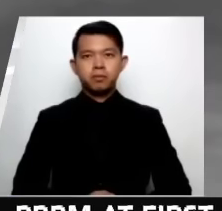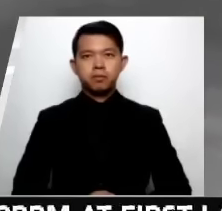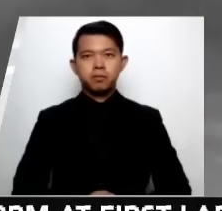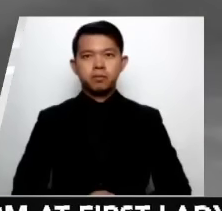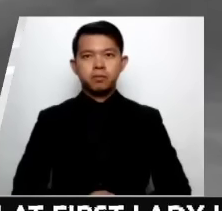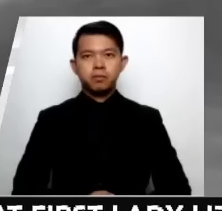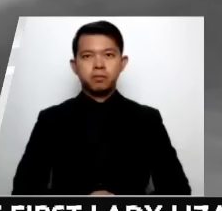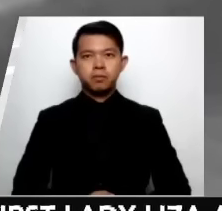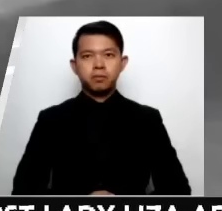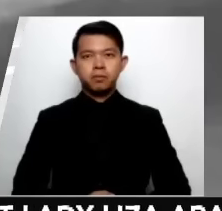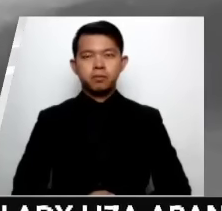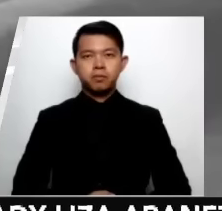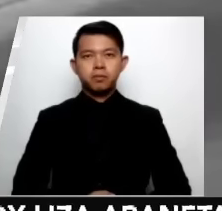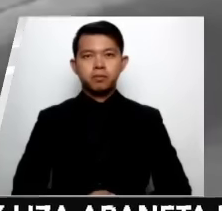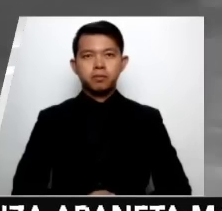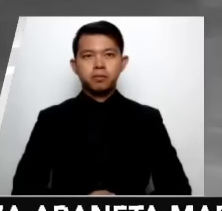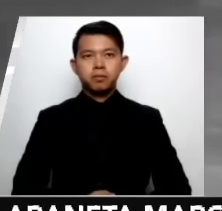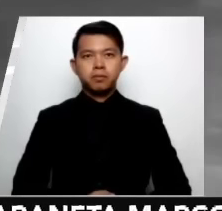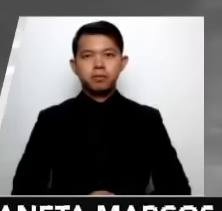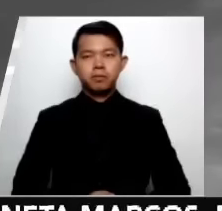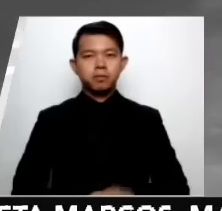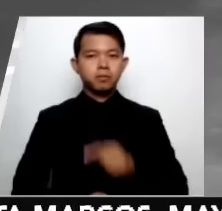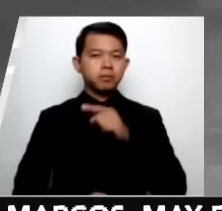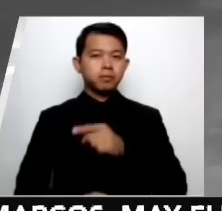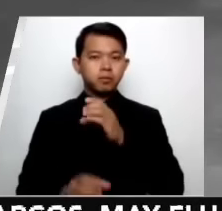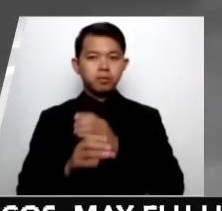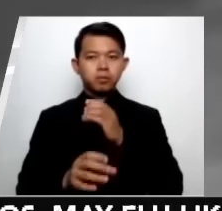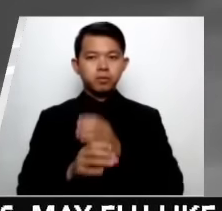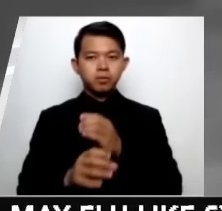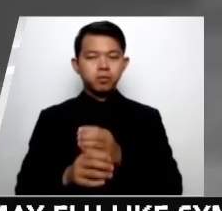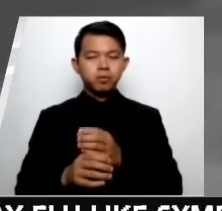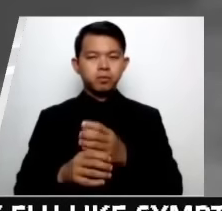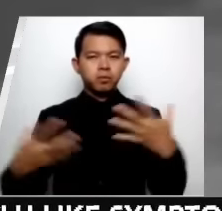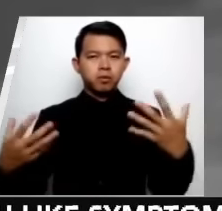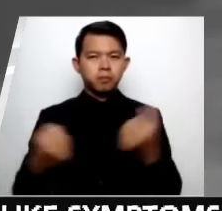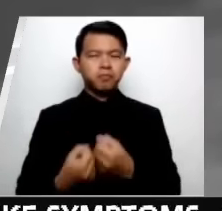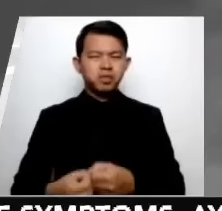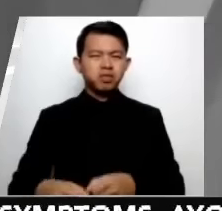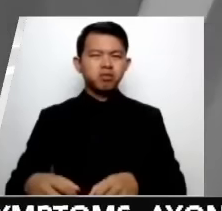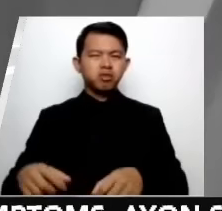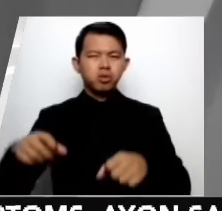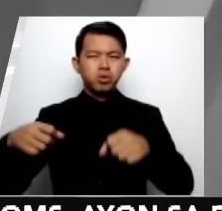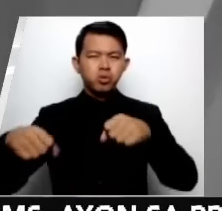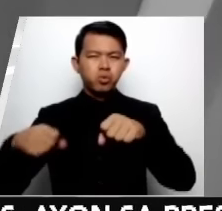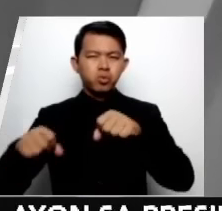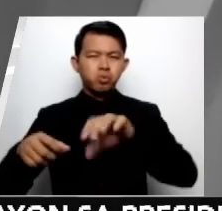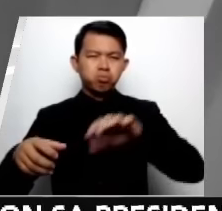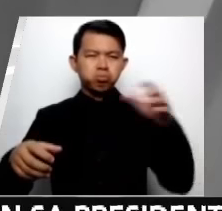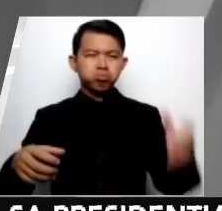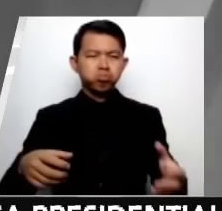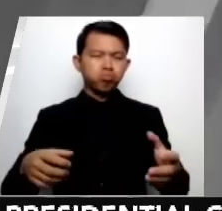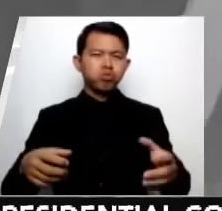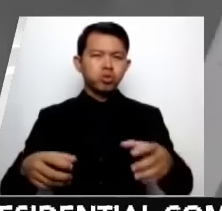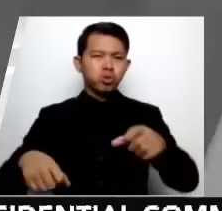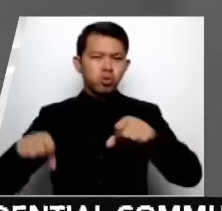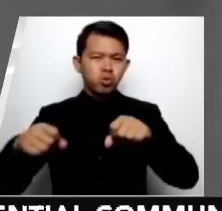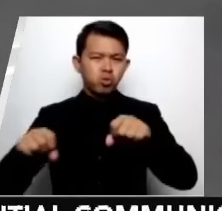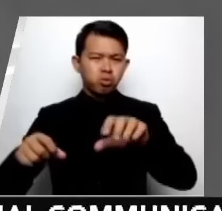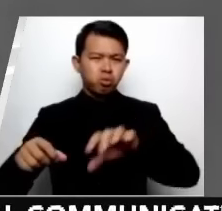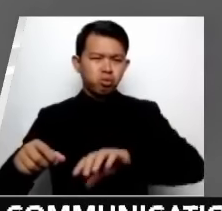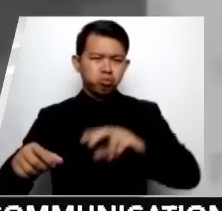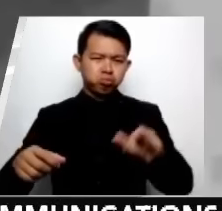Nabangga ng kotse na yan ng sinusundang tricycle sa Legazpi City. Nagpagulong-gulong ang tricycle hanggat masalpok ang